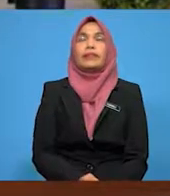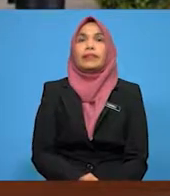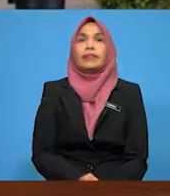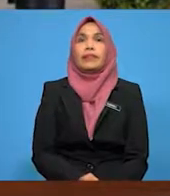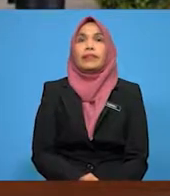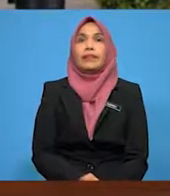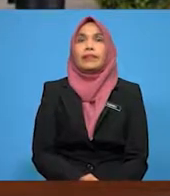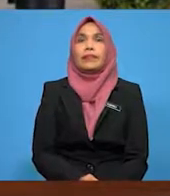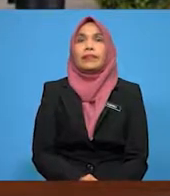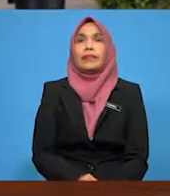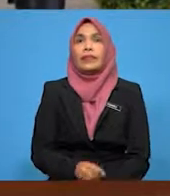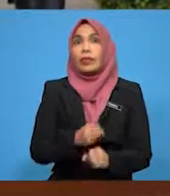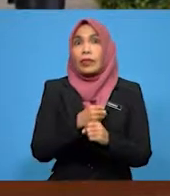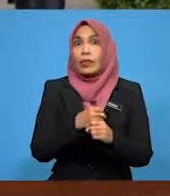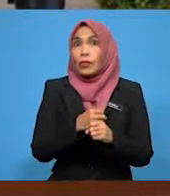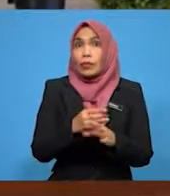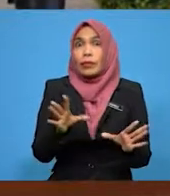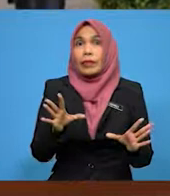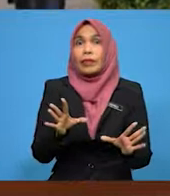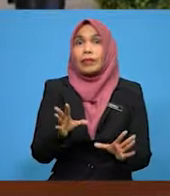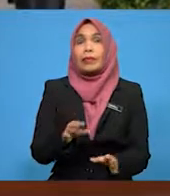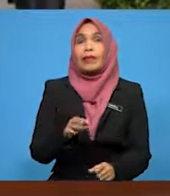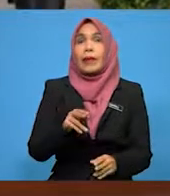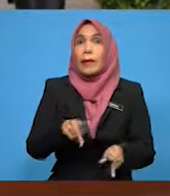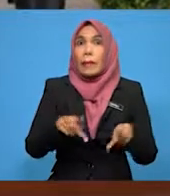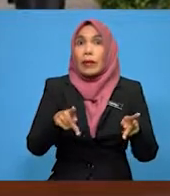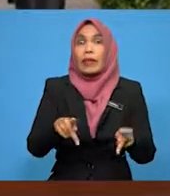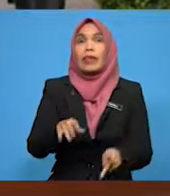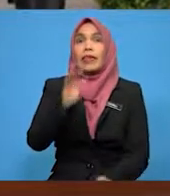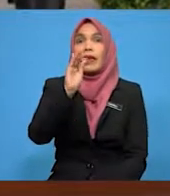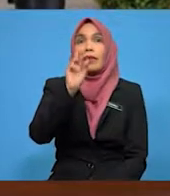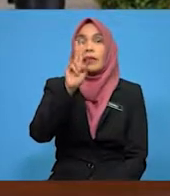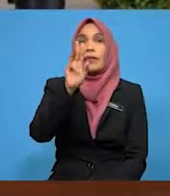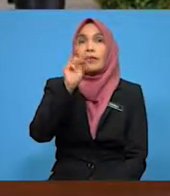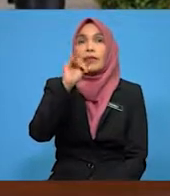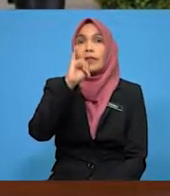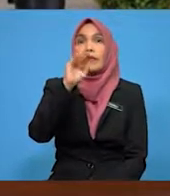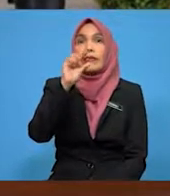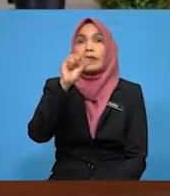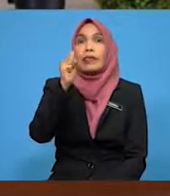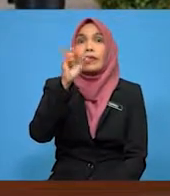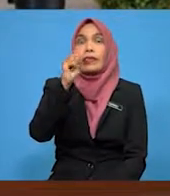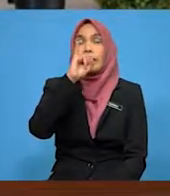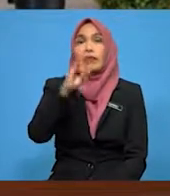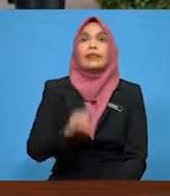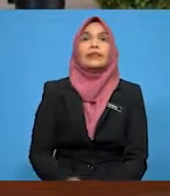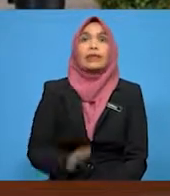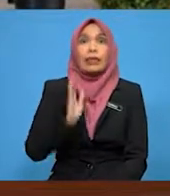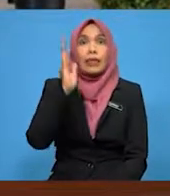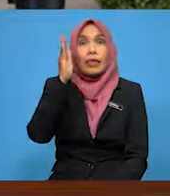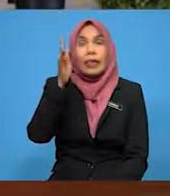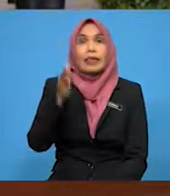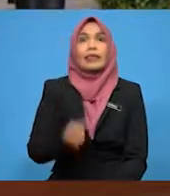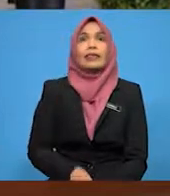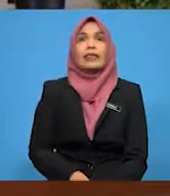Kemudian, selepas proses fumigasi telur, telur-telur tersebut akan melalui proses pemilihan telur